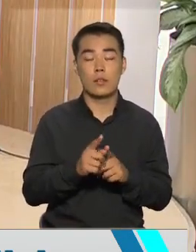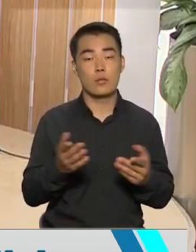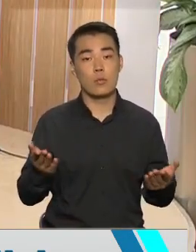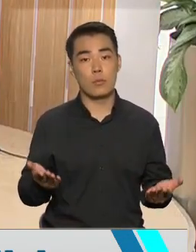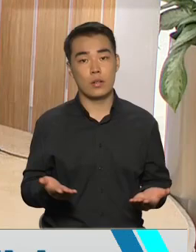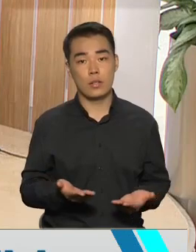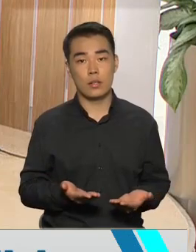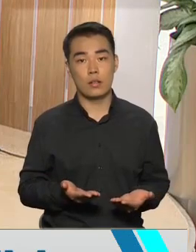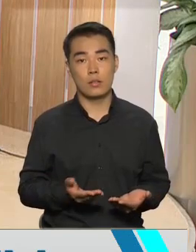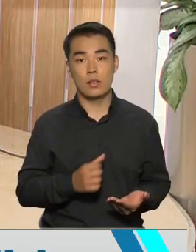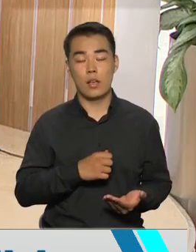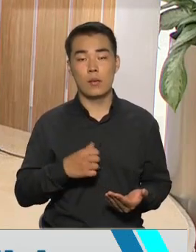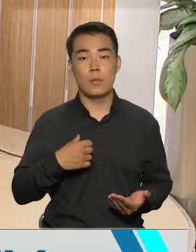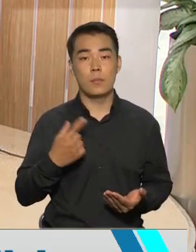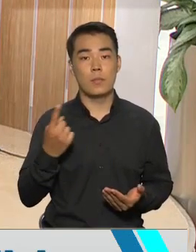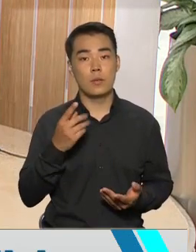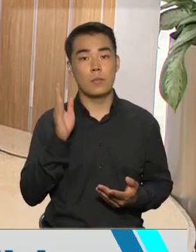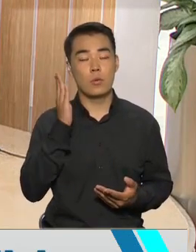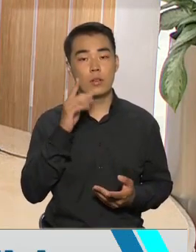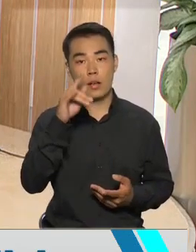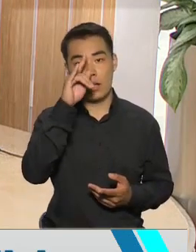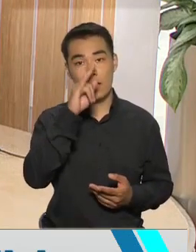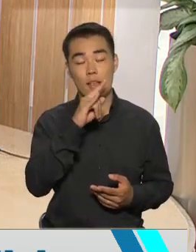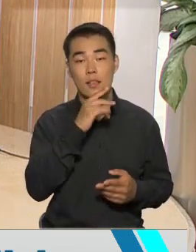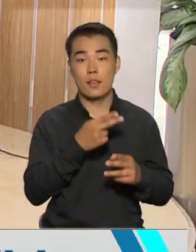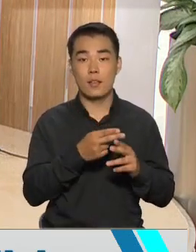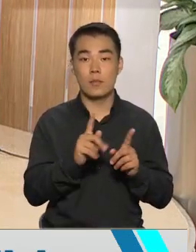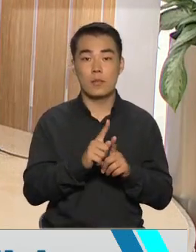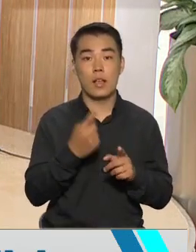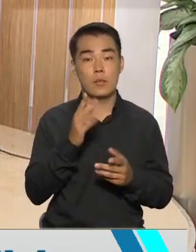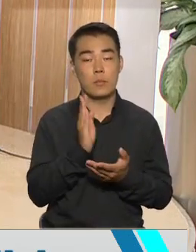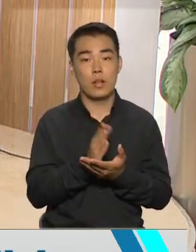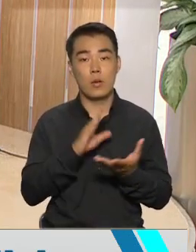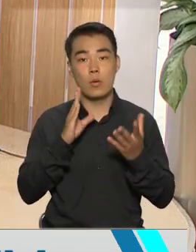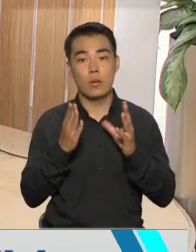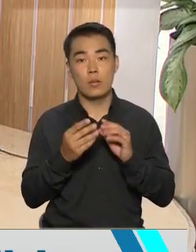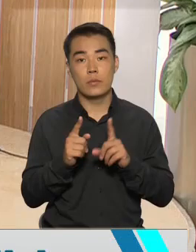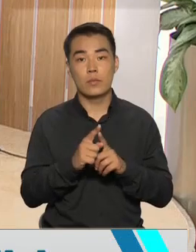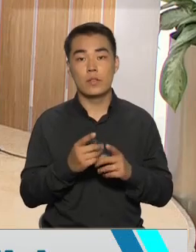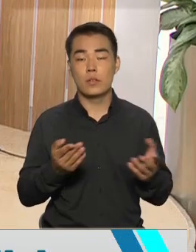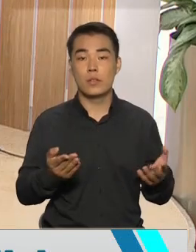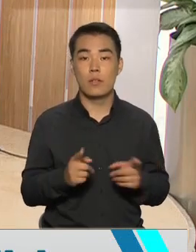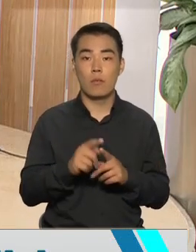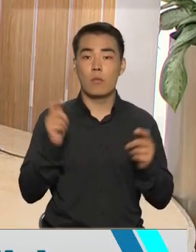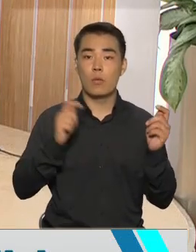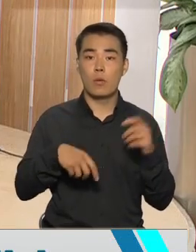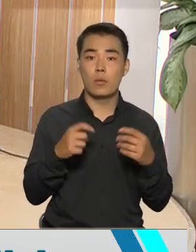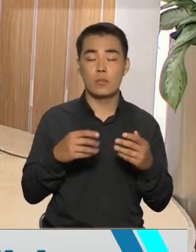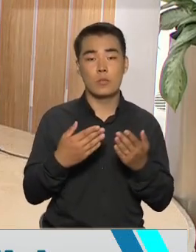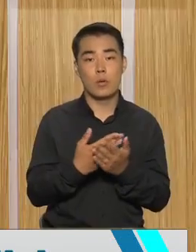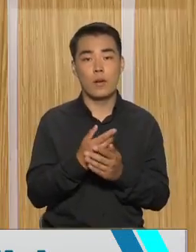бул алдыңкы мамлекеттердин бири да. Ошон үчүн мына бүгүнкү өтүп аткан бул инвестициялык форум жана